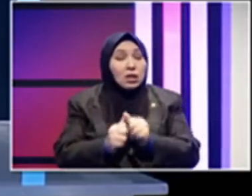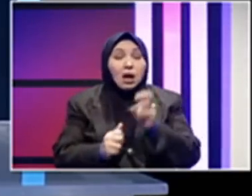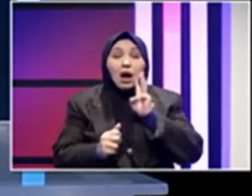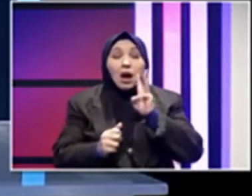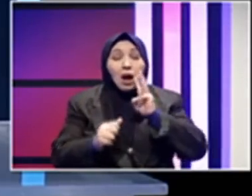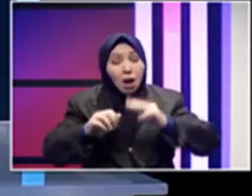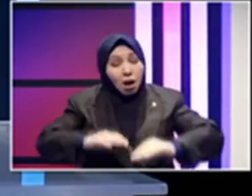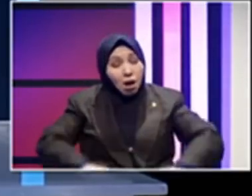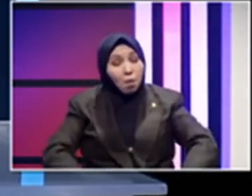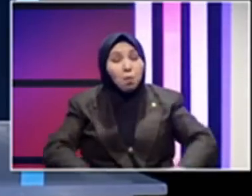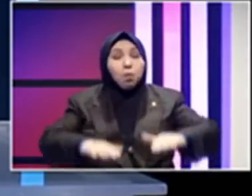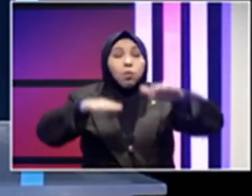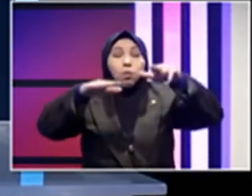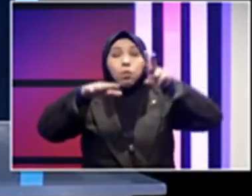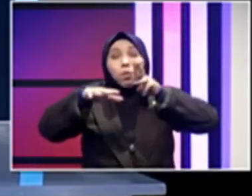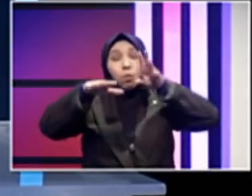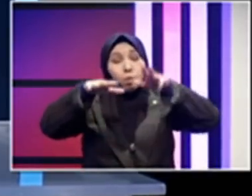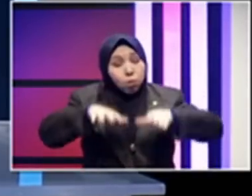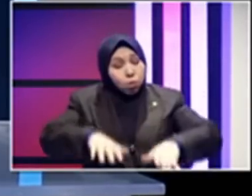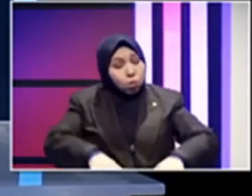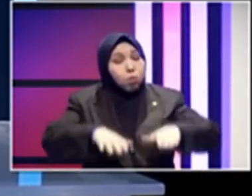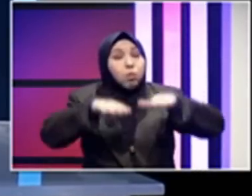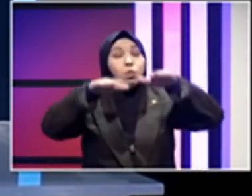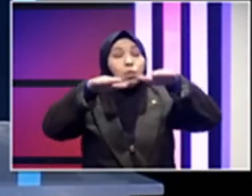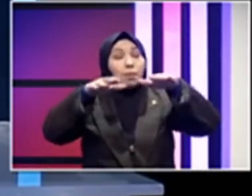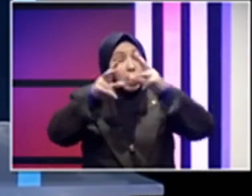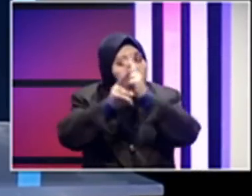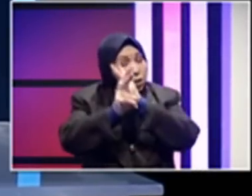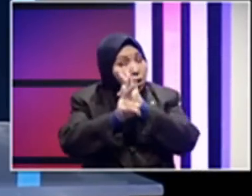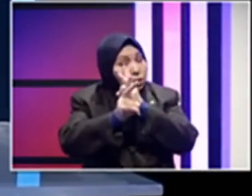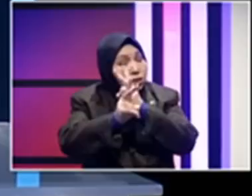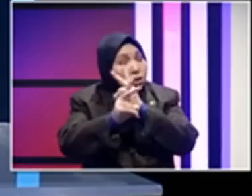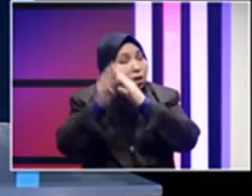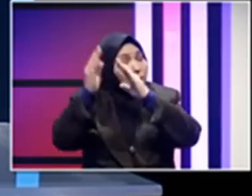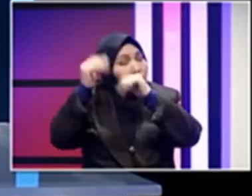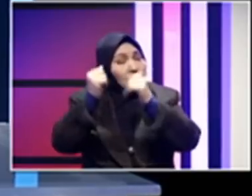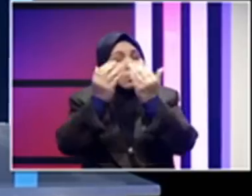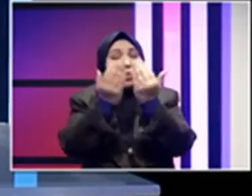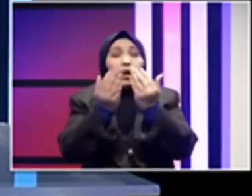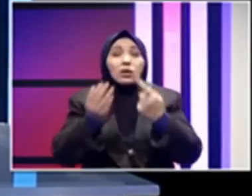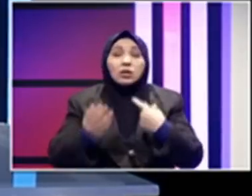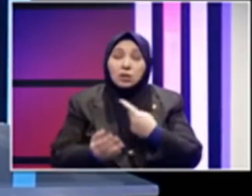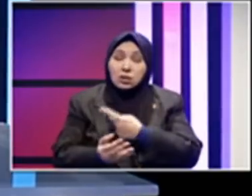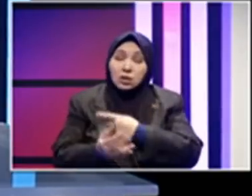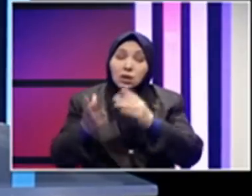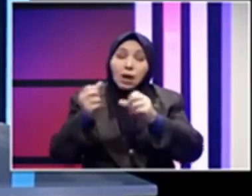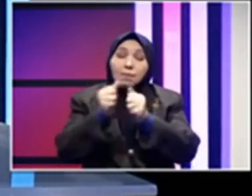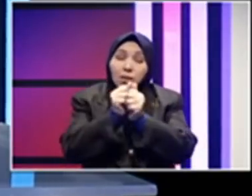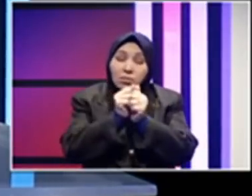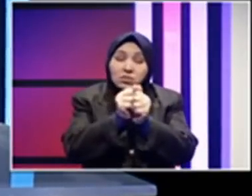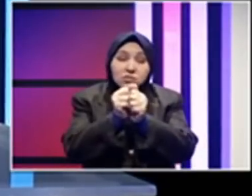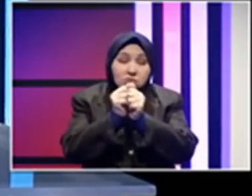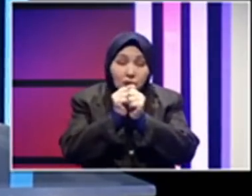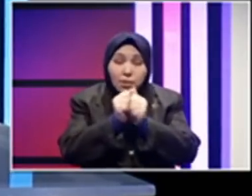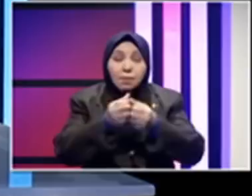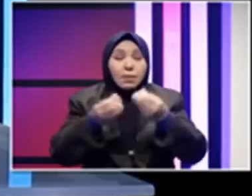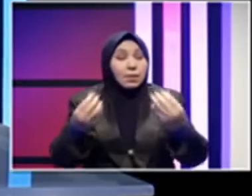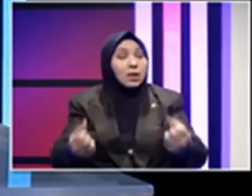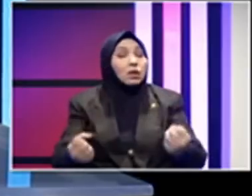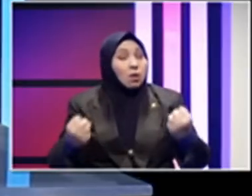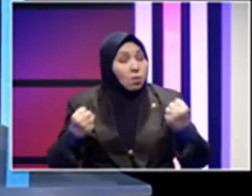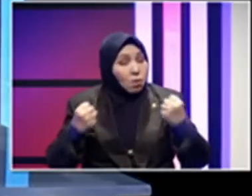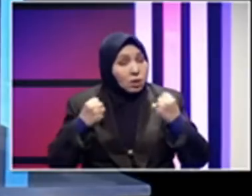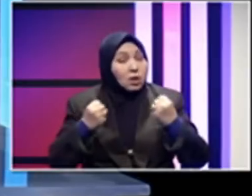banjir. Kena hati-hati, dan mudah-mudahan doa kita dapat sama-sama memberi kekuatan dan